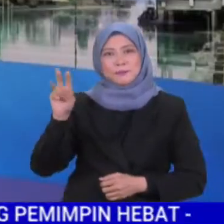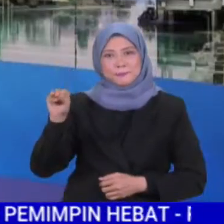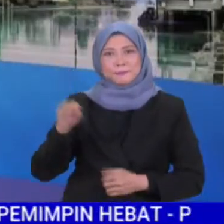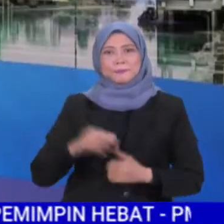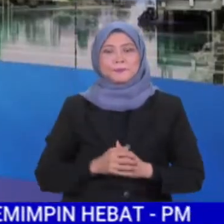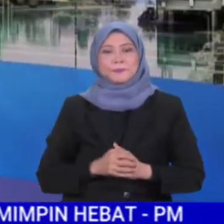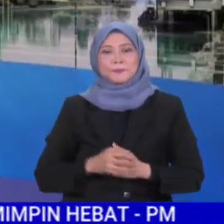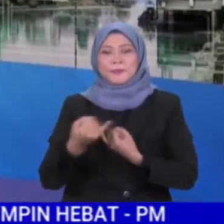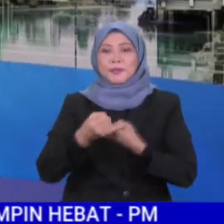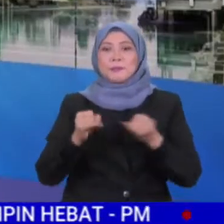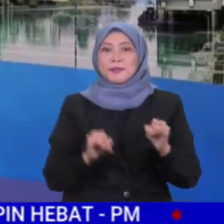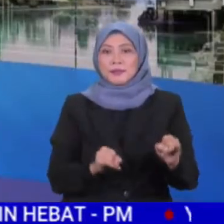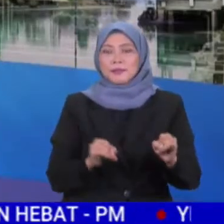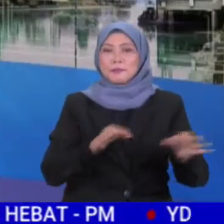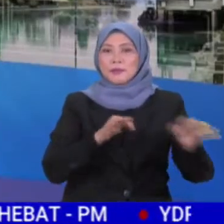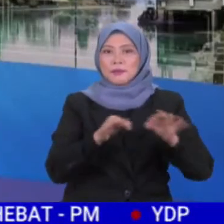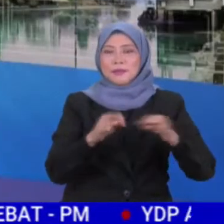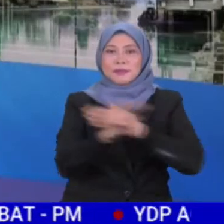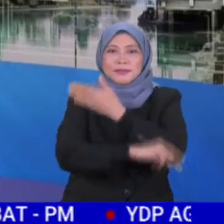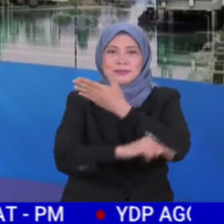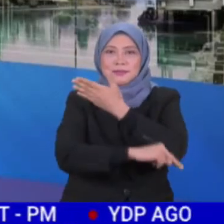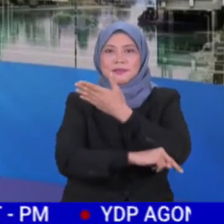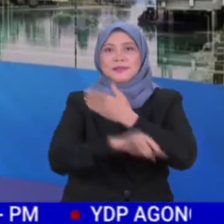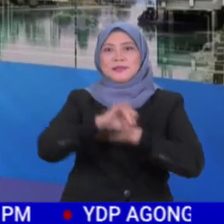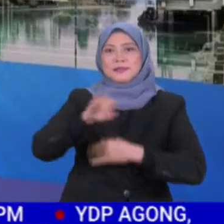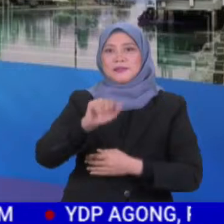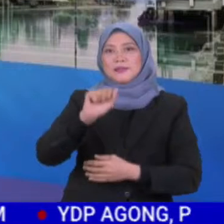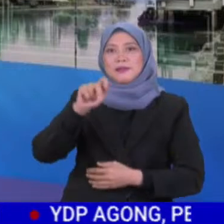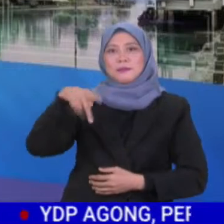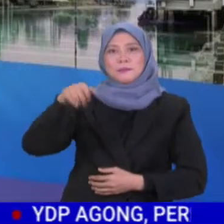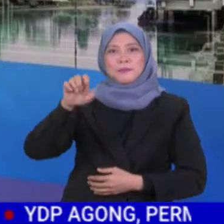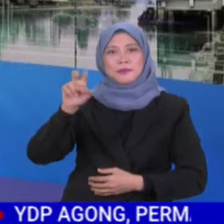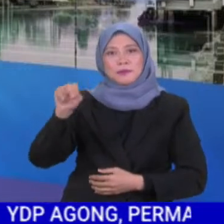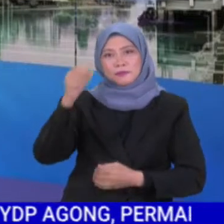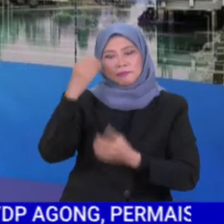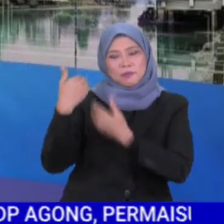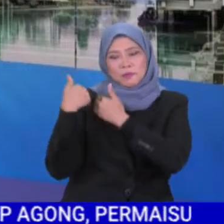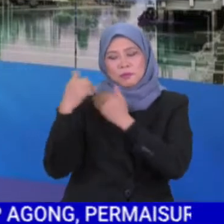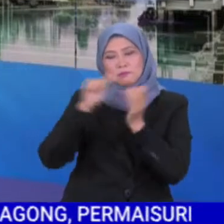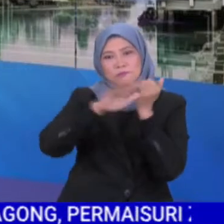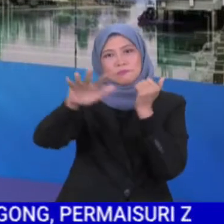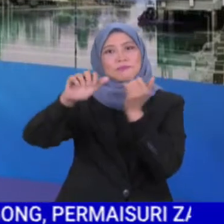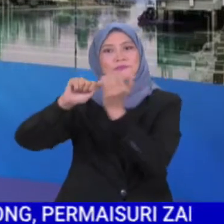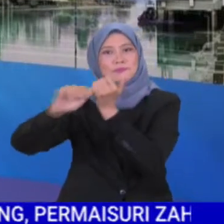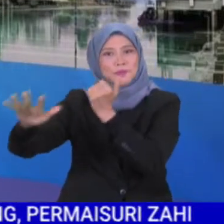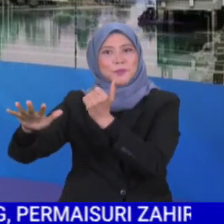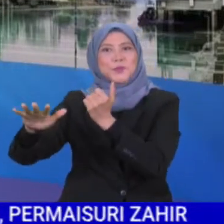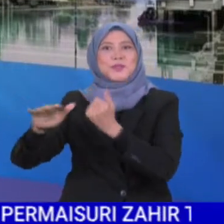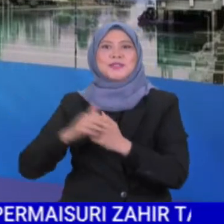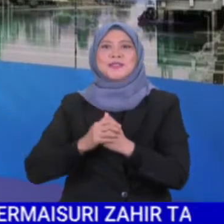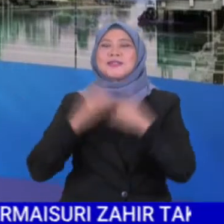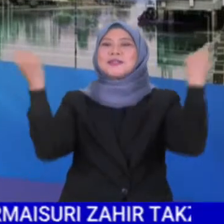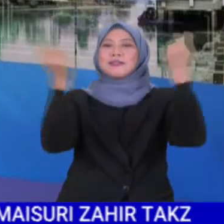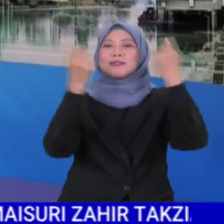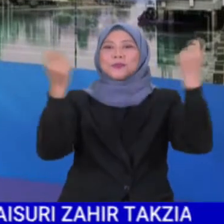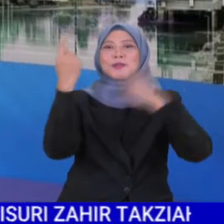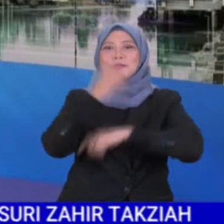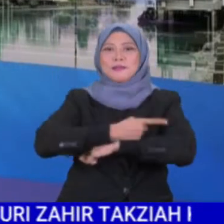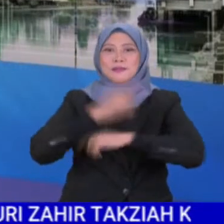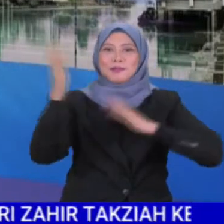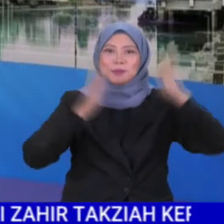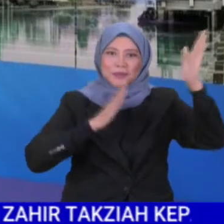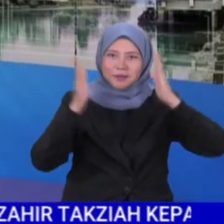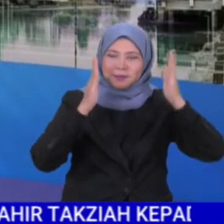Jabatan Penerangan Negeri Japan Melaka antara agensi bertanggungjawab menghebahkan dan mempromosikan sambutan Hari